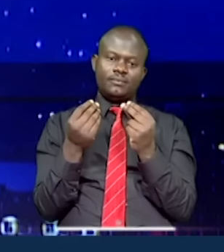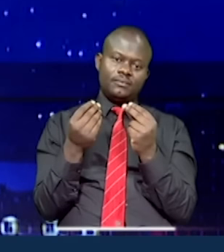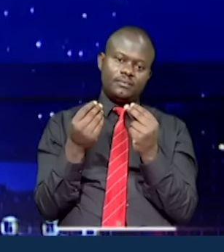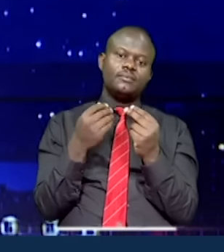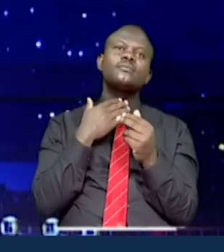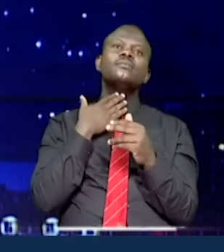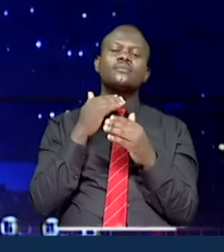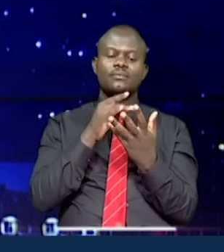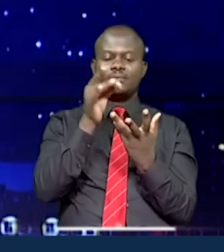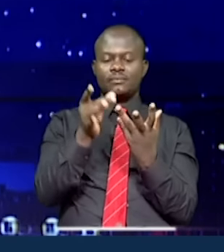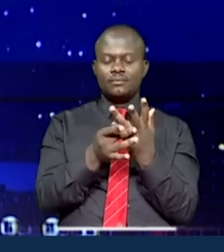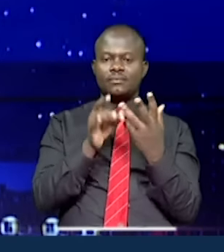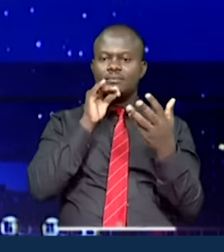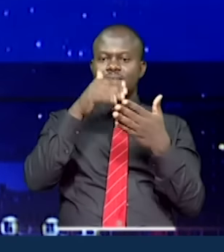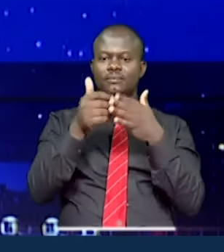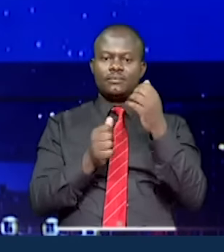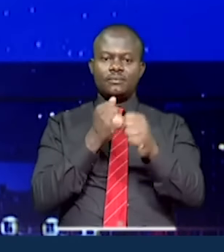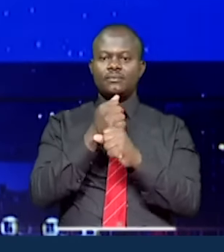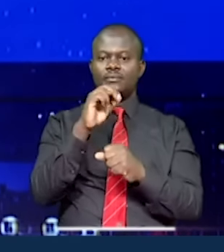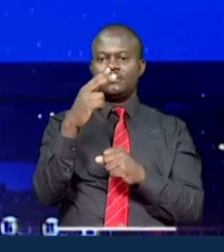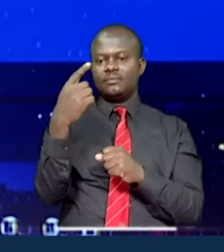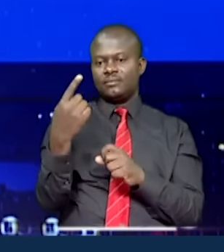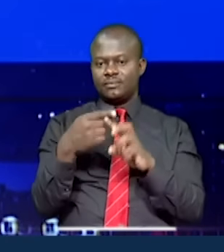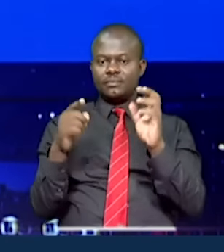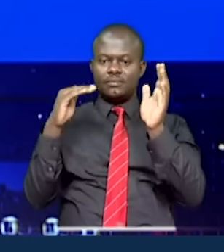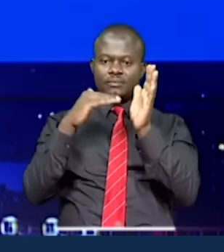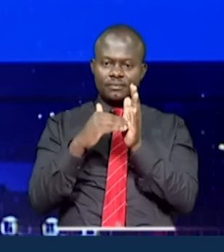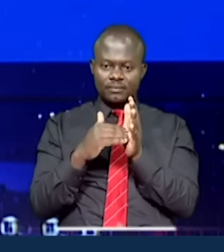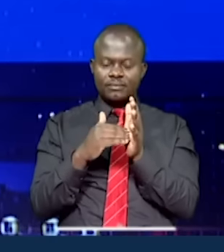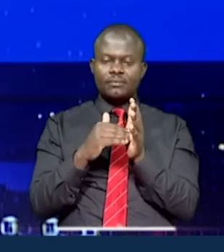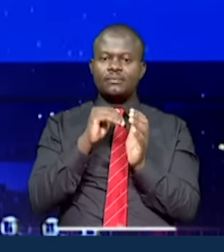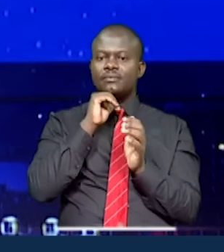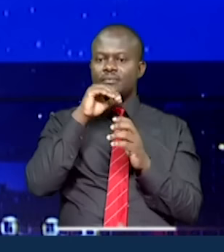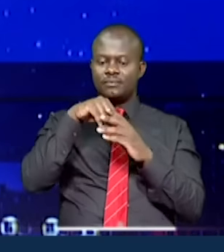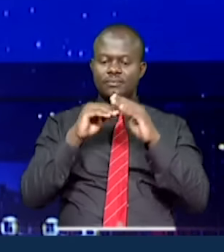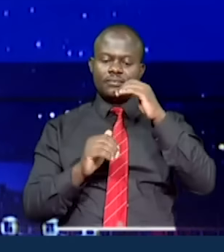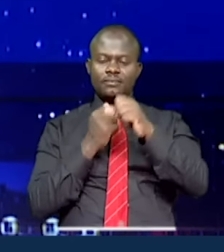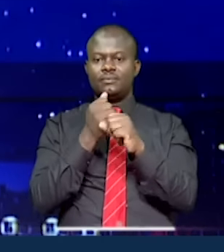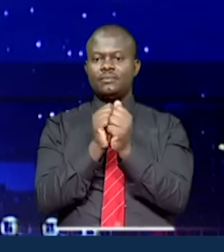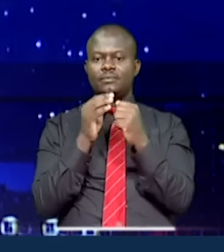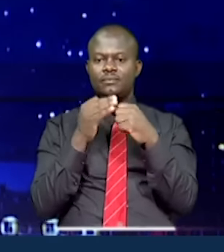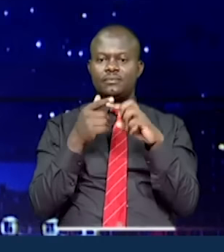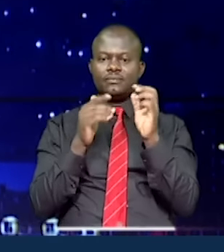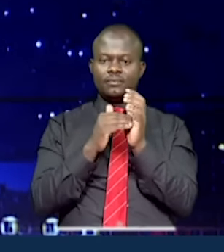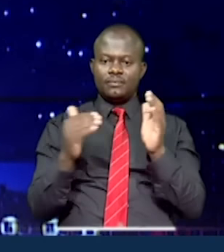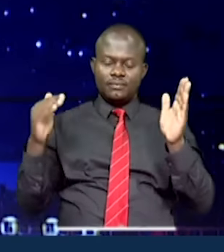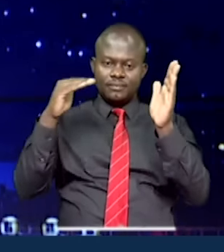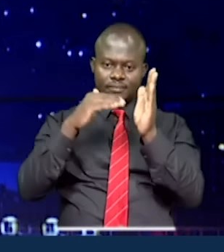abashaka gushyingiranwa batarageza ku myaka 21 ariko batari munsi ya 18 nanone kandi